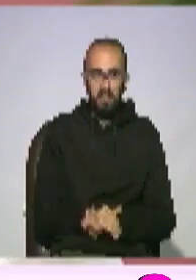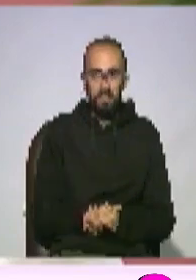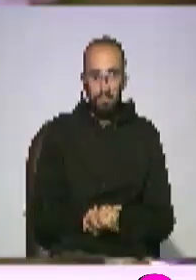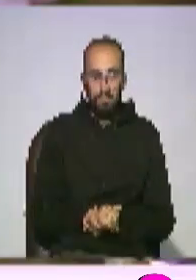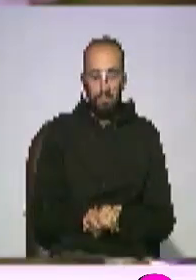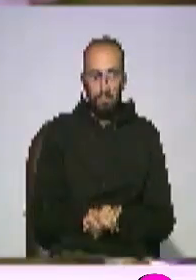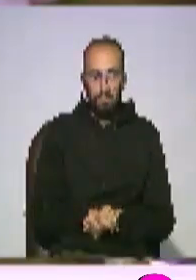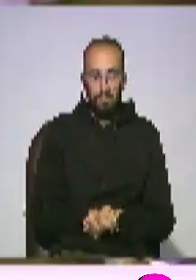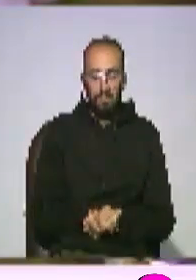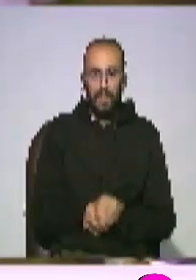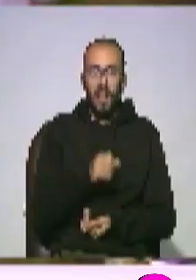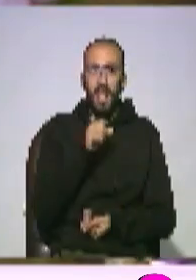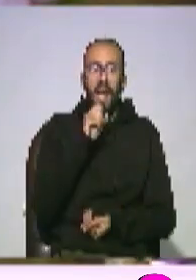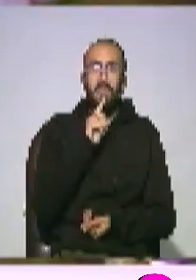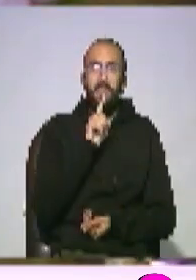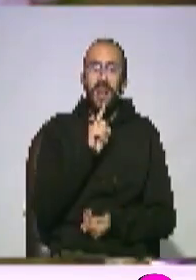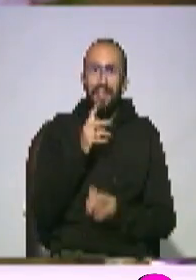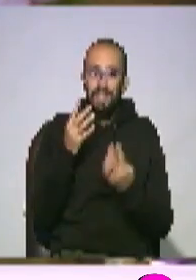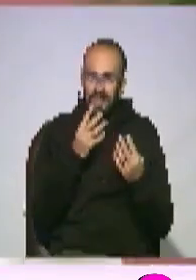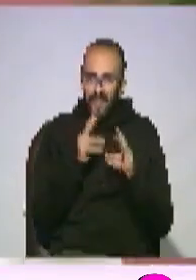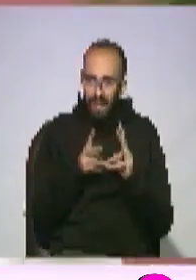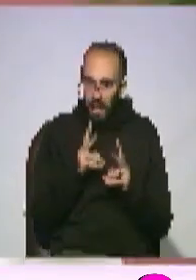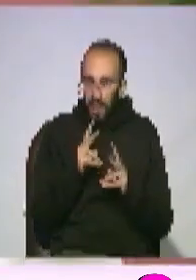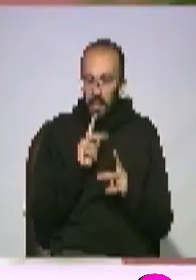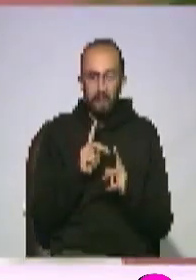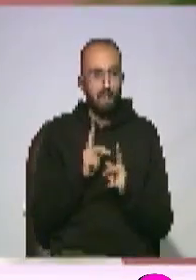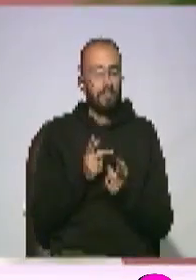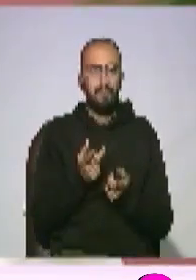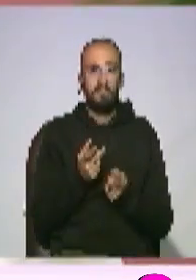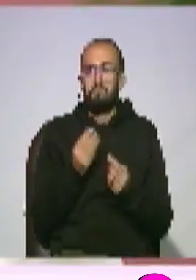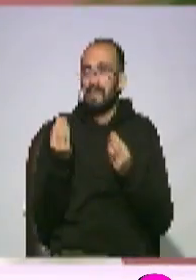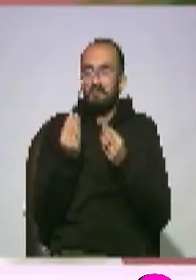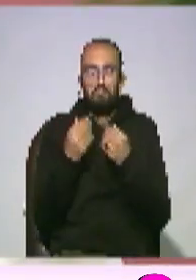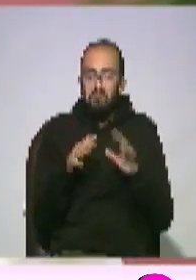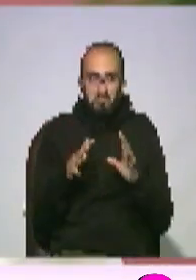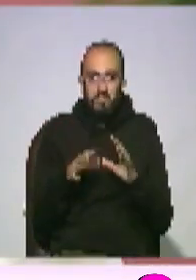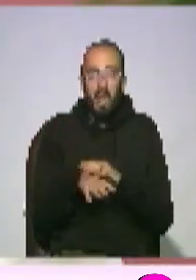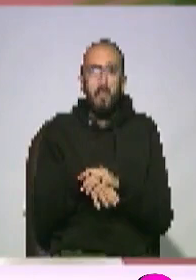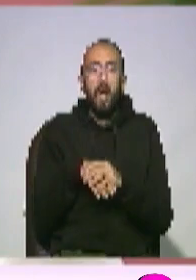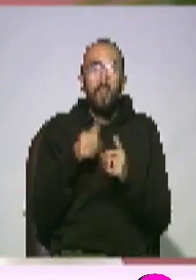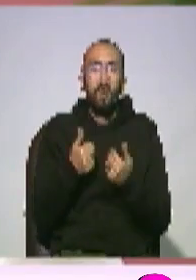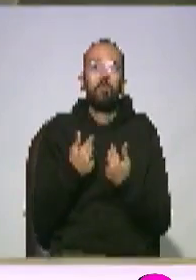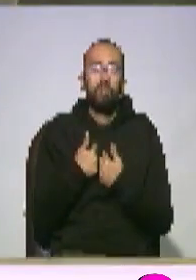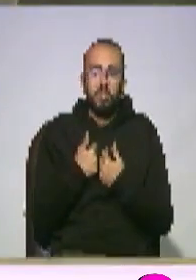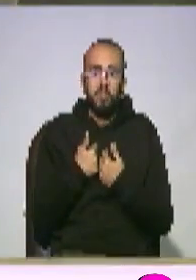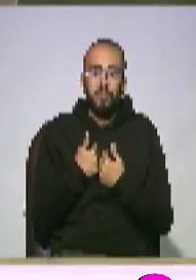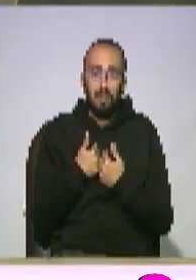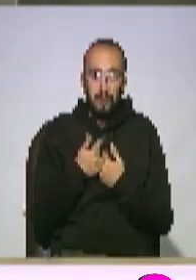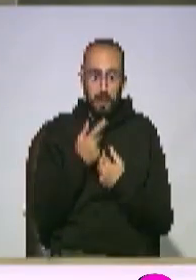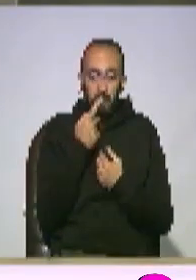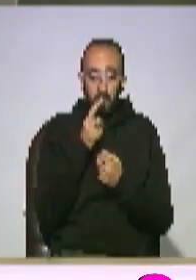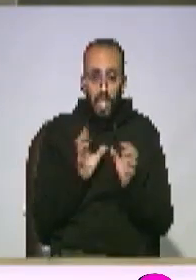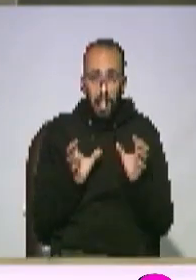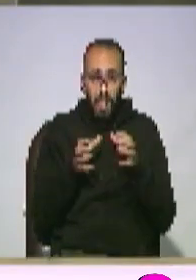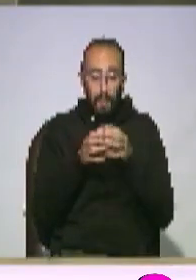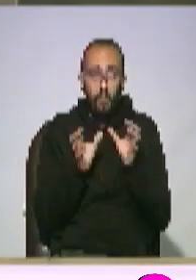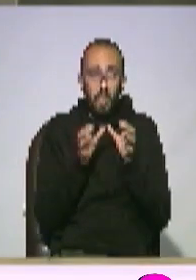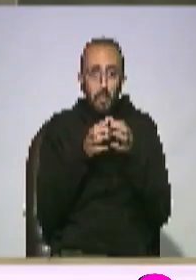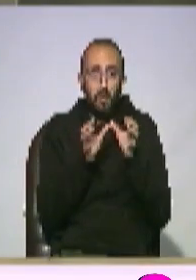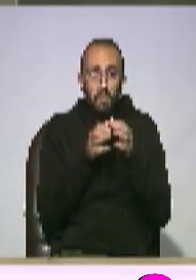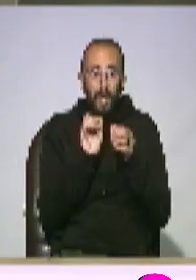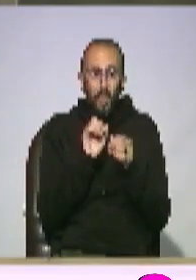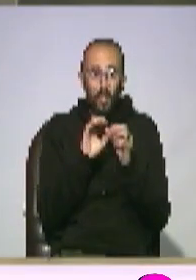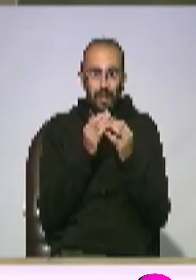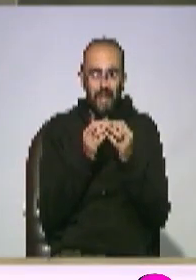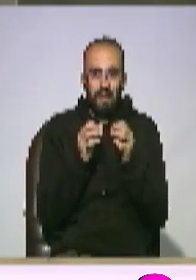لموقف عيد لعيد ميلاد الام والاب عملوه رغم بساطته. ايوه يعني بقى اتكلم عن التجمع ده، التجمع الاسري، ان